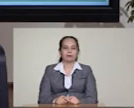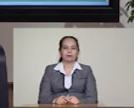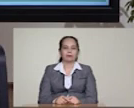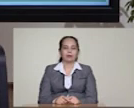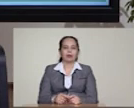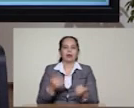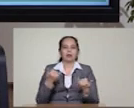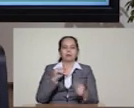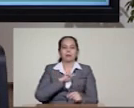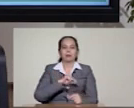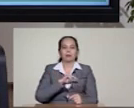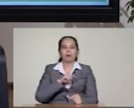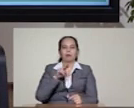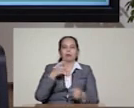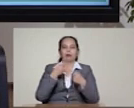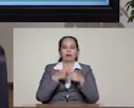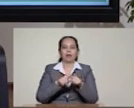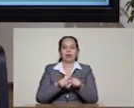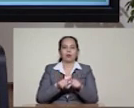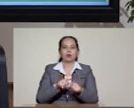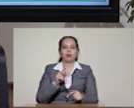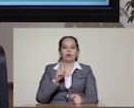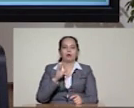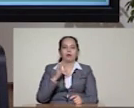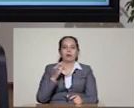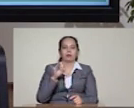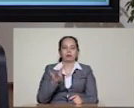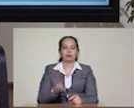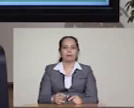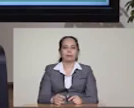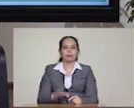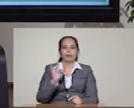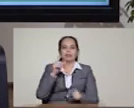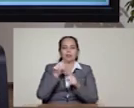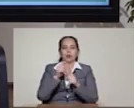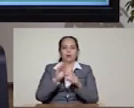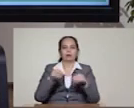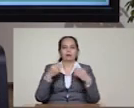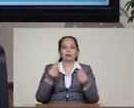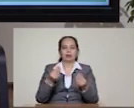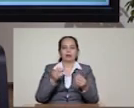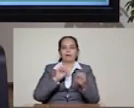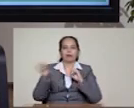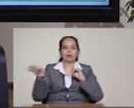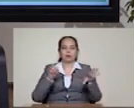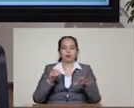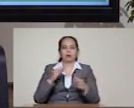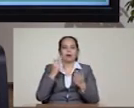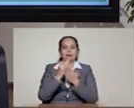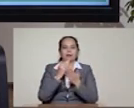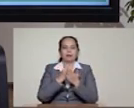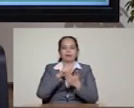А теперь поработаем по технологии корректор. Из слов, данных в разброску,